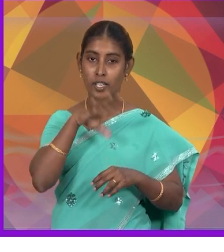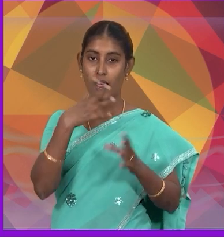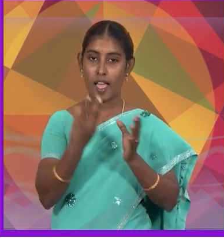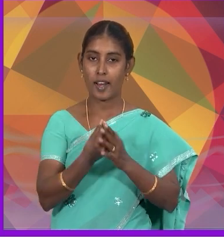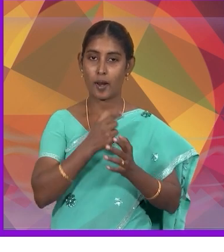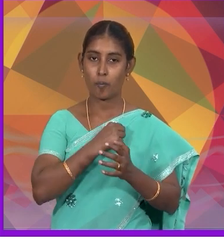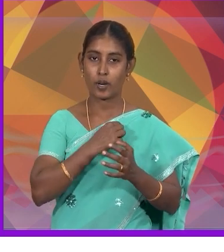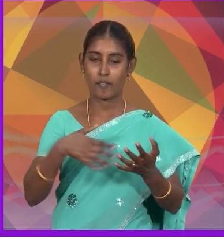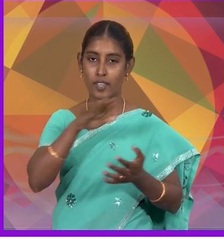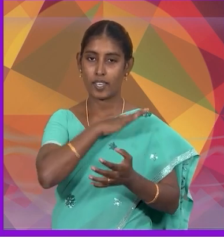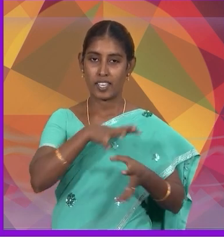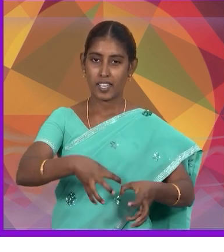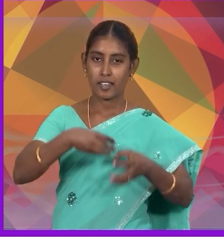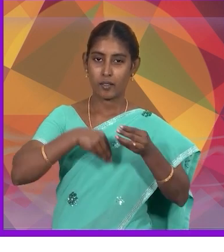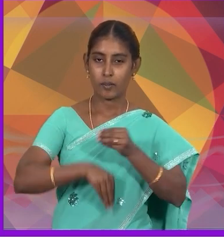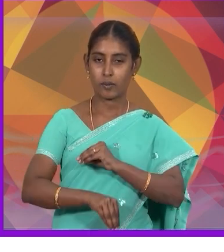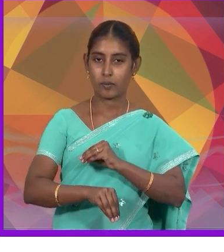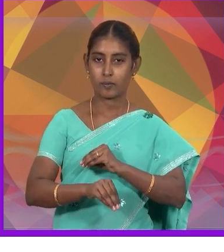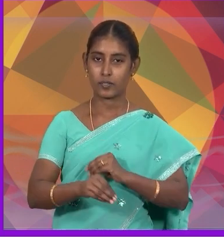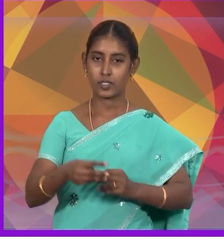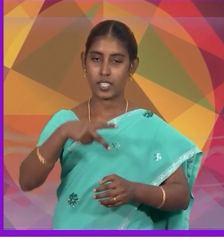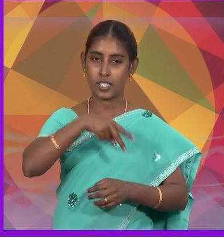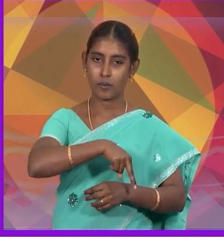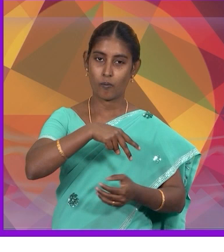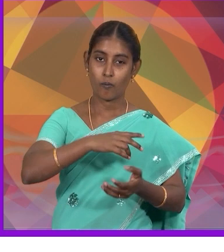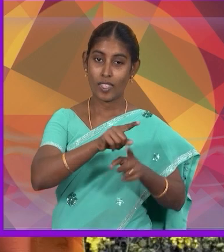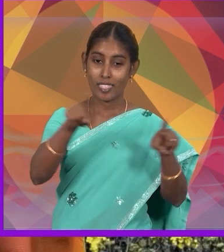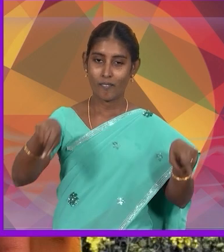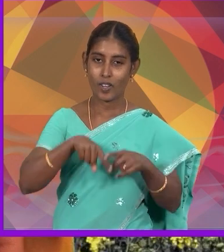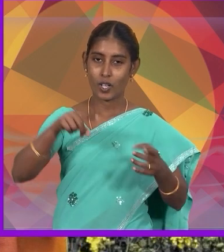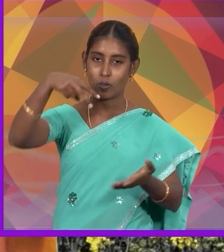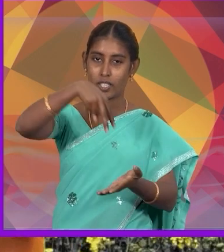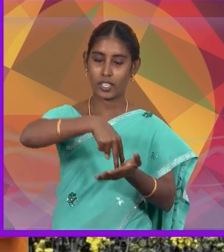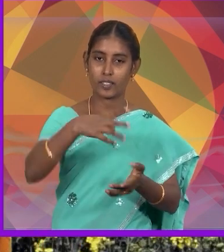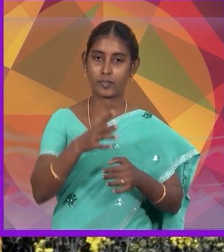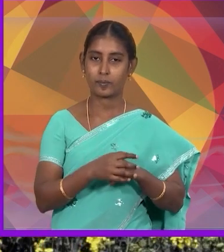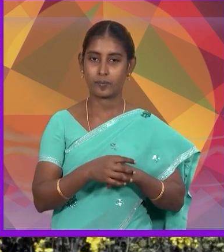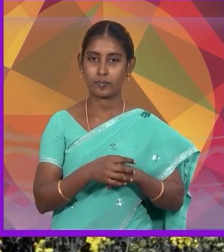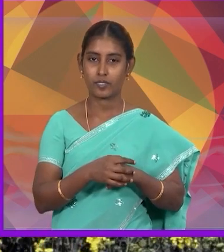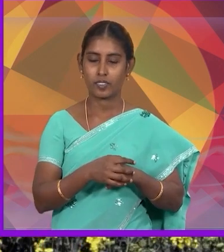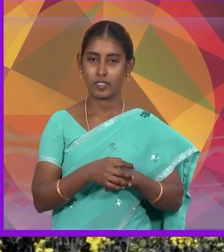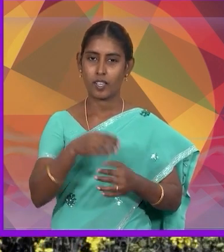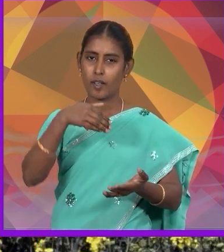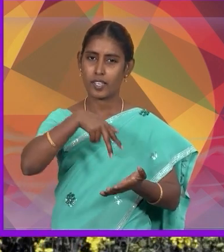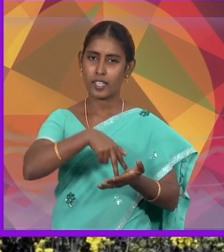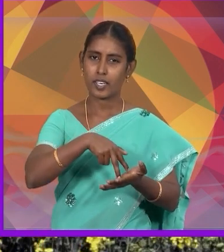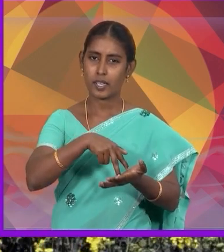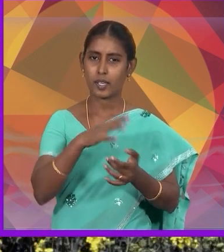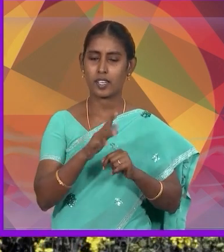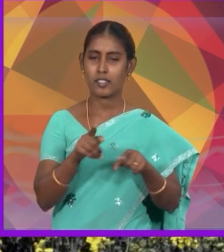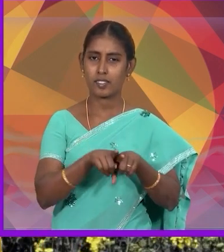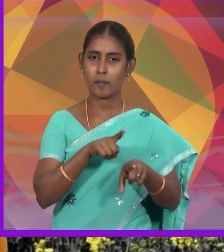இறுக கட்டி நடவு செய்ய வயலில் இறங்கினாங்க. இப்ப இந்த வயல்ல இறங்கும் போது